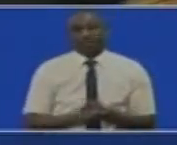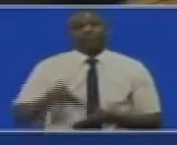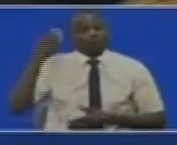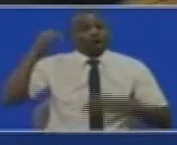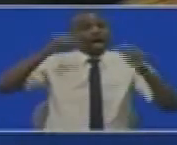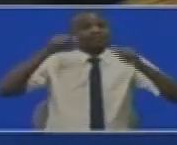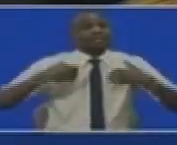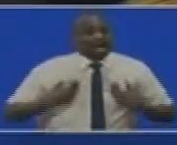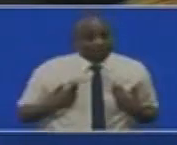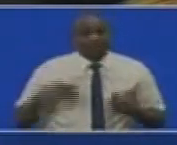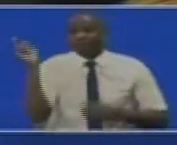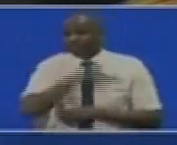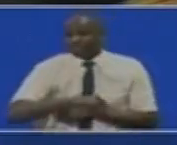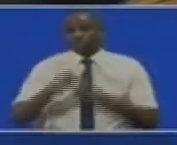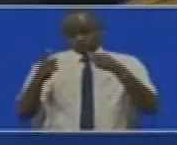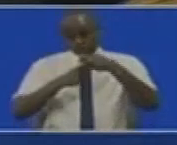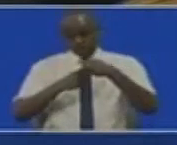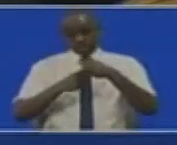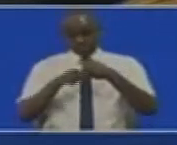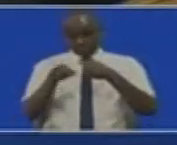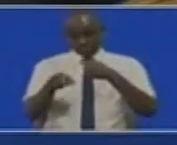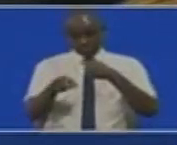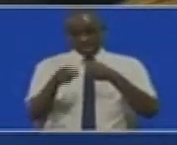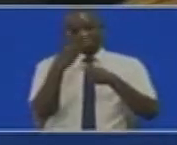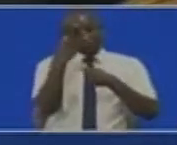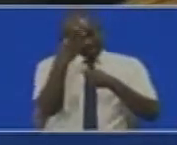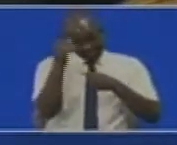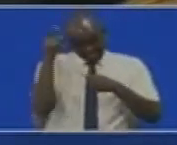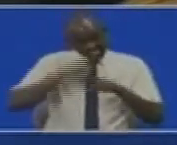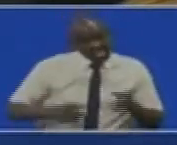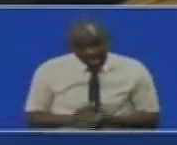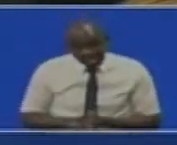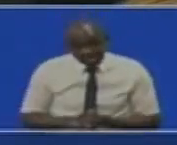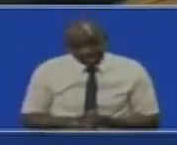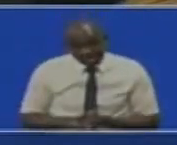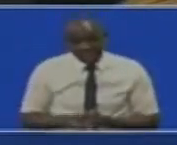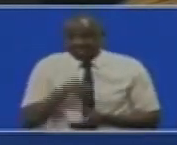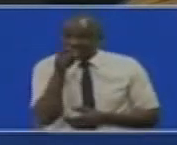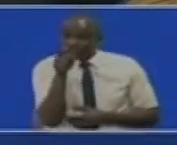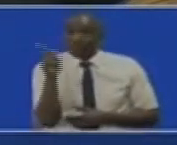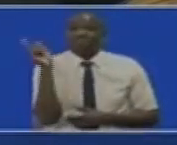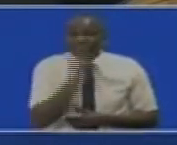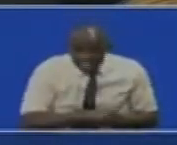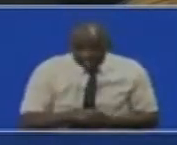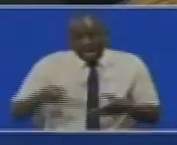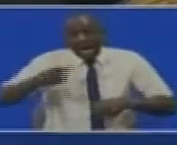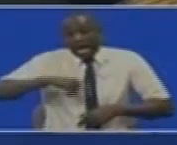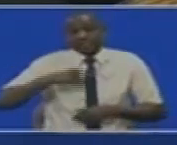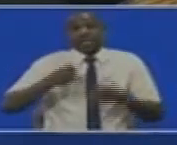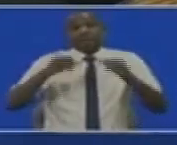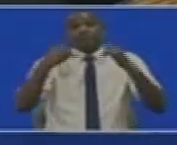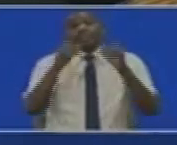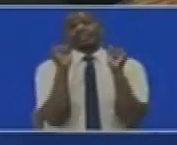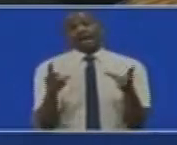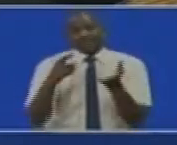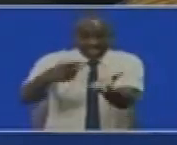tunasema unaisha tarehe June 30 mwaka huu unaisha tukiwa hatuja